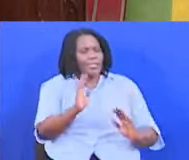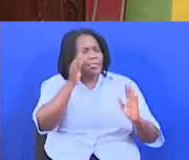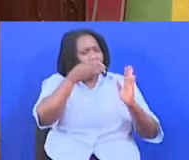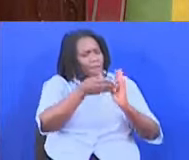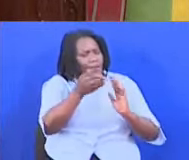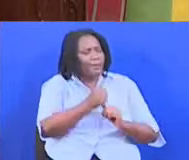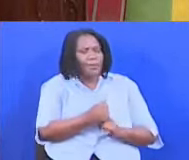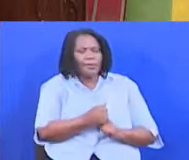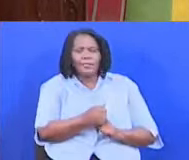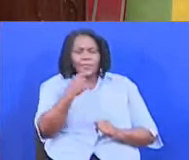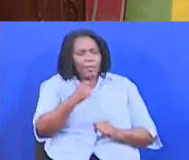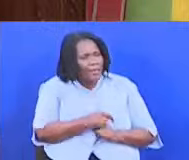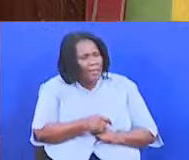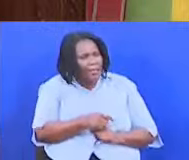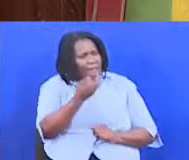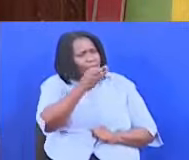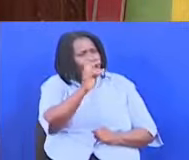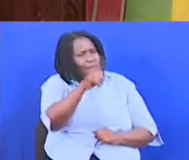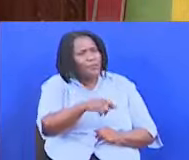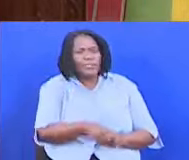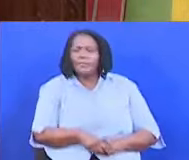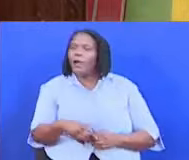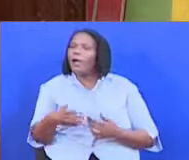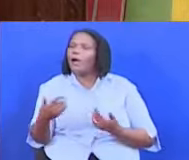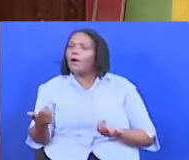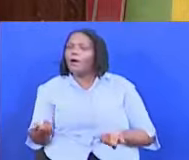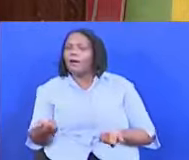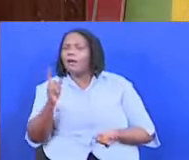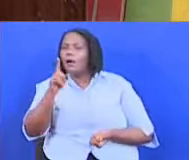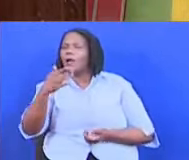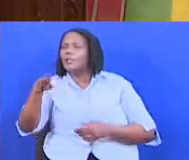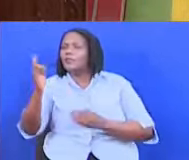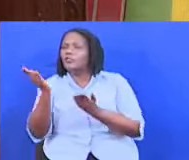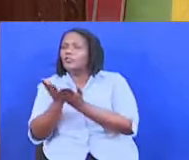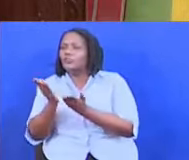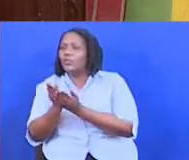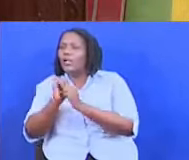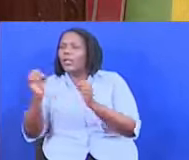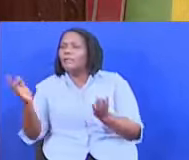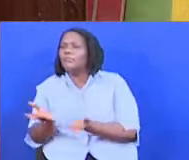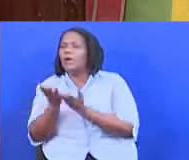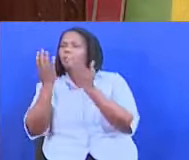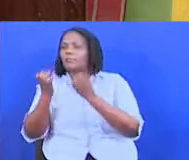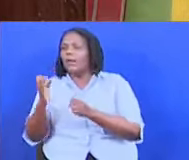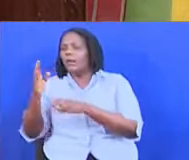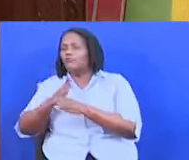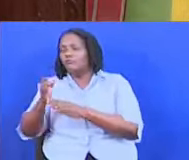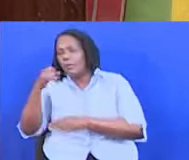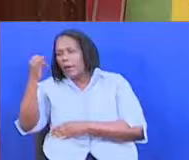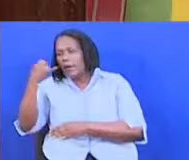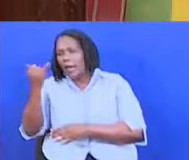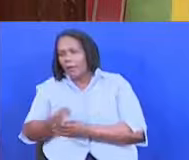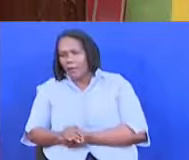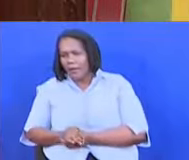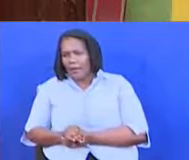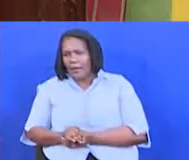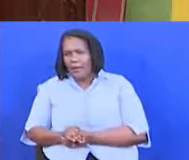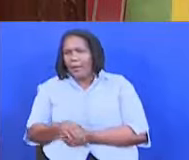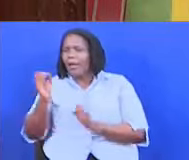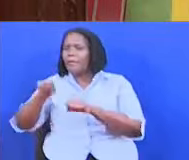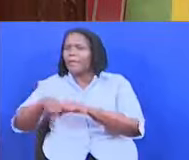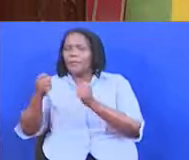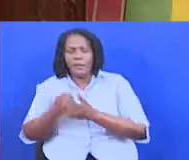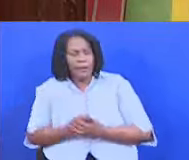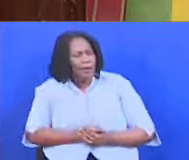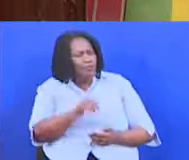Kinondoni, unakaa unauliza hivi fulani yupo? Ah, fulani sasa hivi alikuwa anasoma lakini bahati mbaya ameingia kwenye matumizi ya madawa kule, hivyo sasa hivi ameharibika.